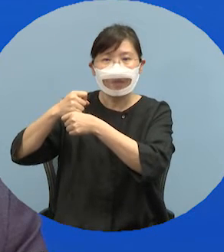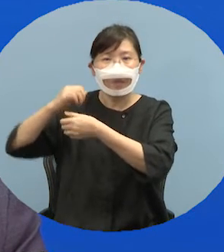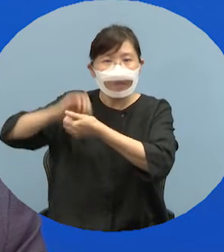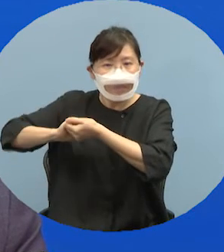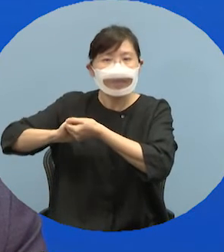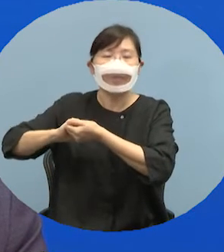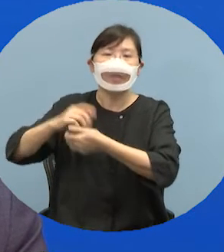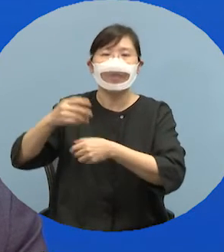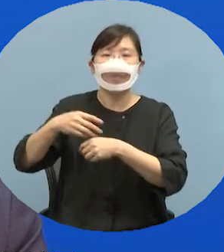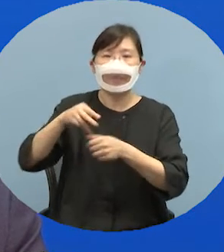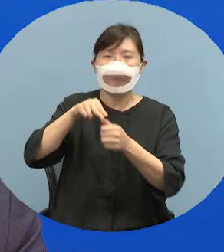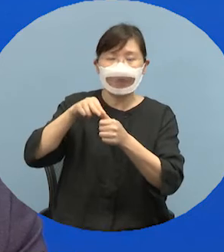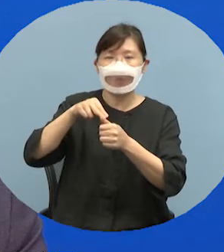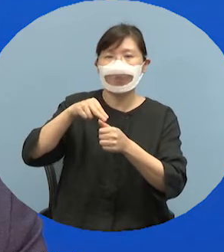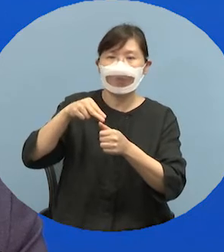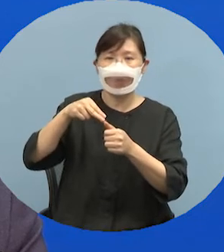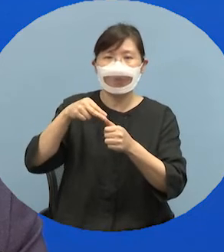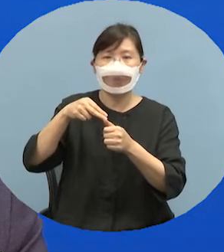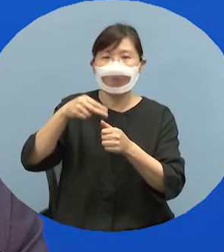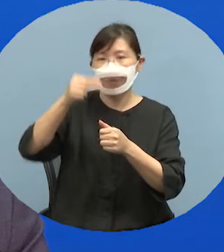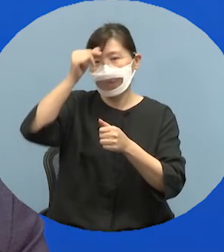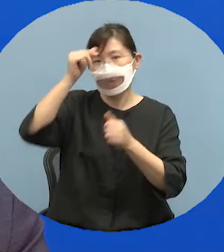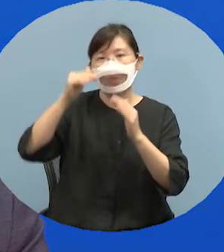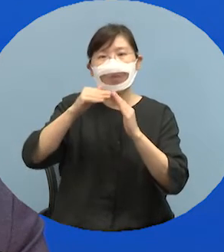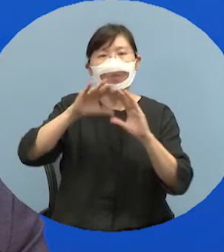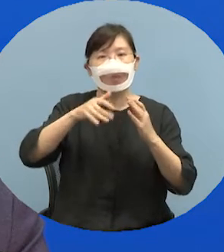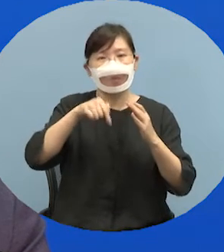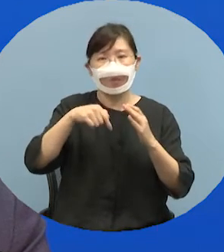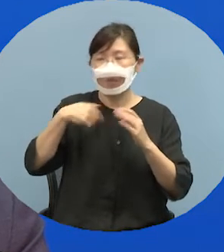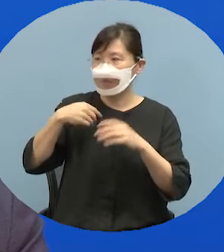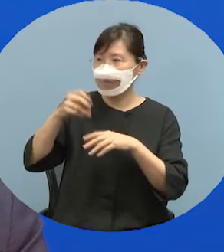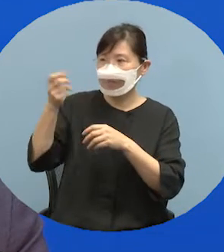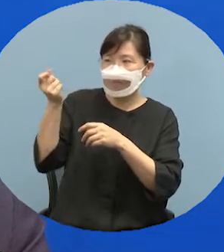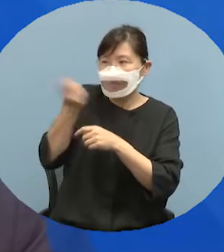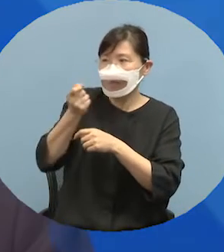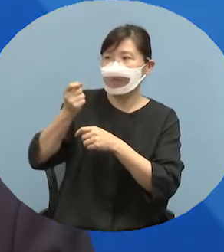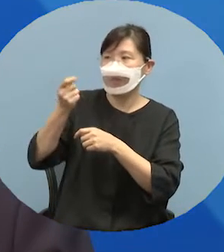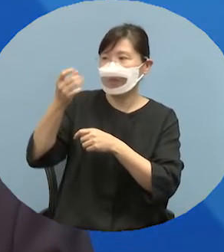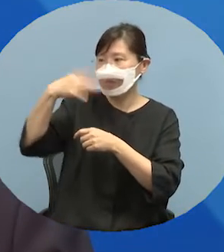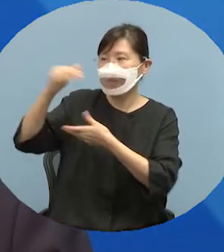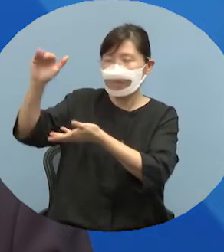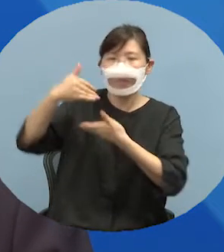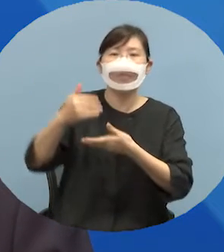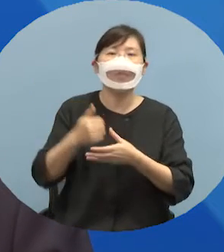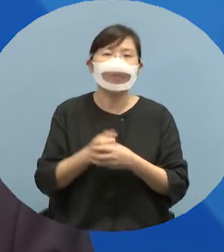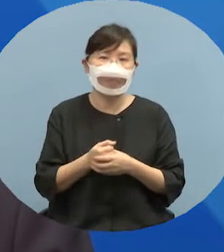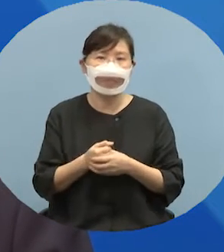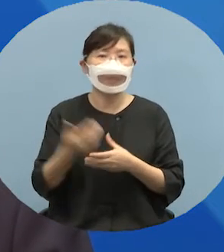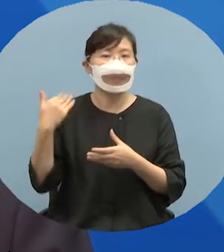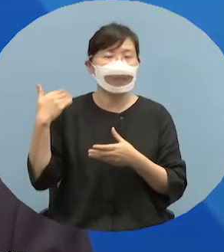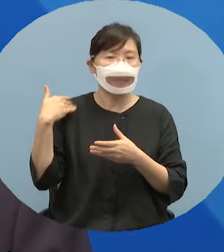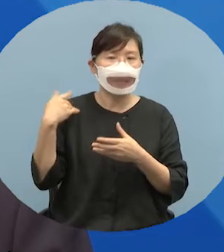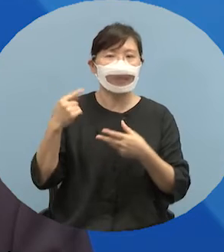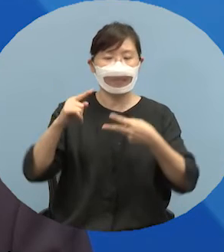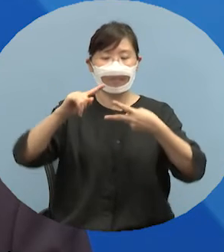院管理局是成功爭取到這些藥物可以早日來到香港。 我們較早前已經引入了